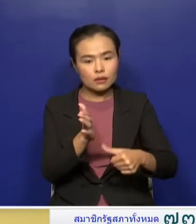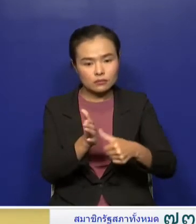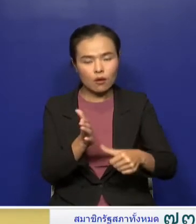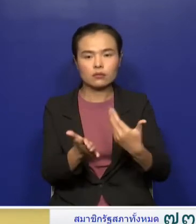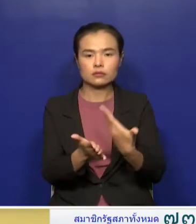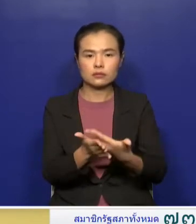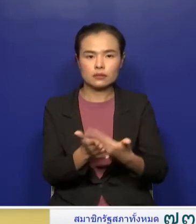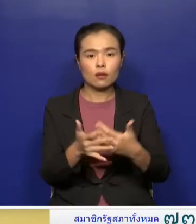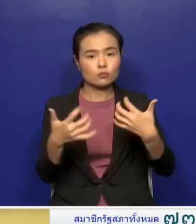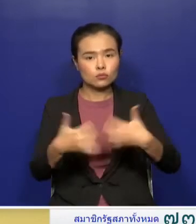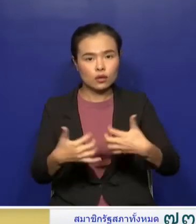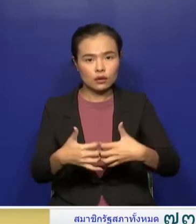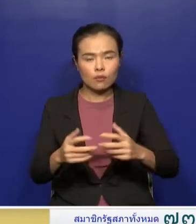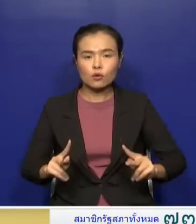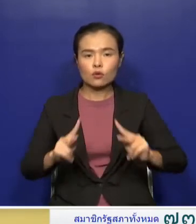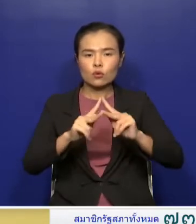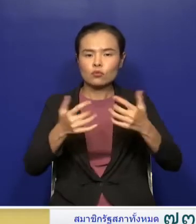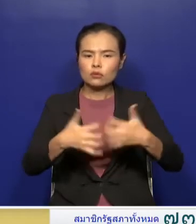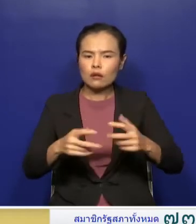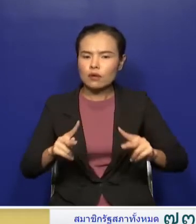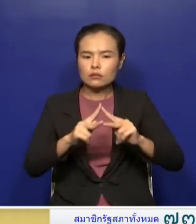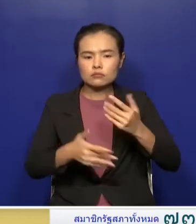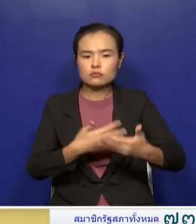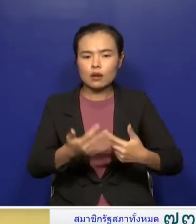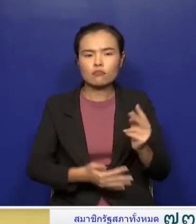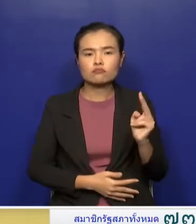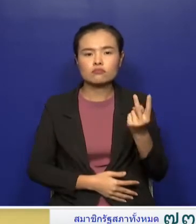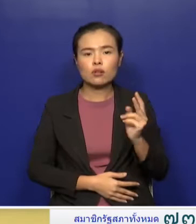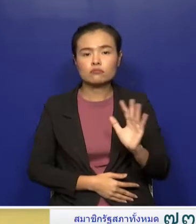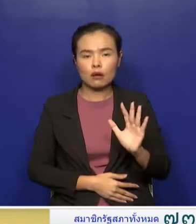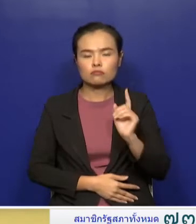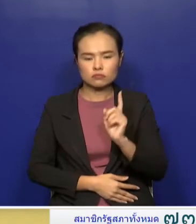มา่างเช Ugจะ -, นะครั